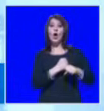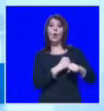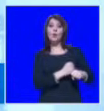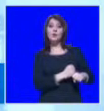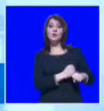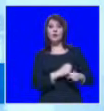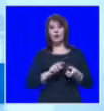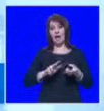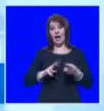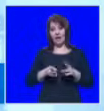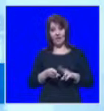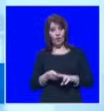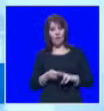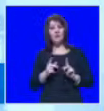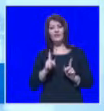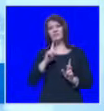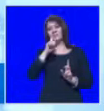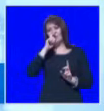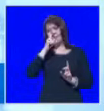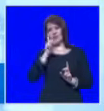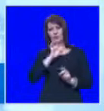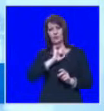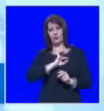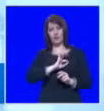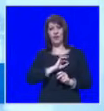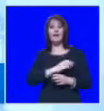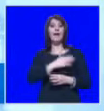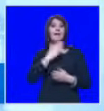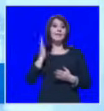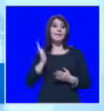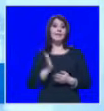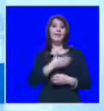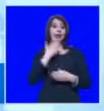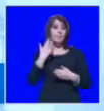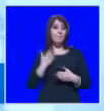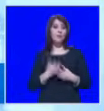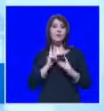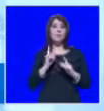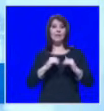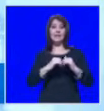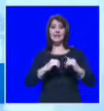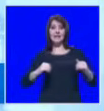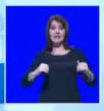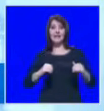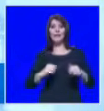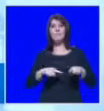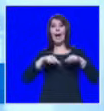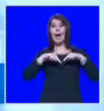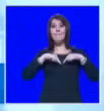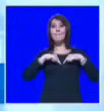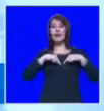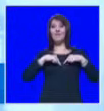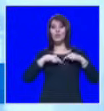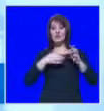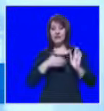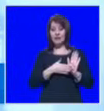конституционна реформа, която е, може би, най-ключовото постижение, защото най-после можем да разделим правосъдие от политика в България. Това